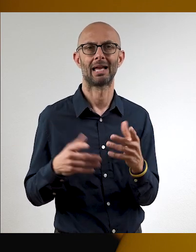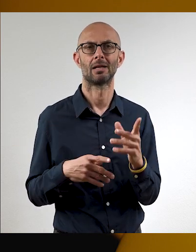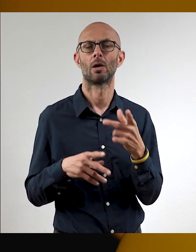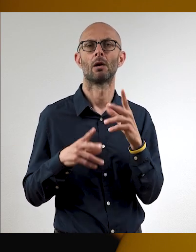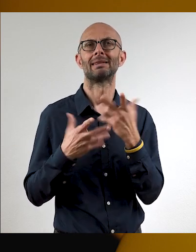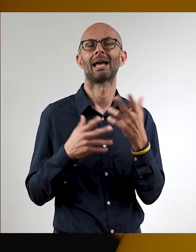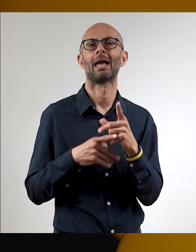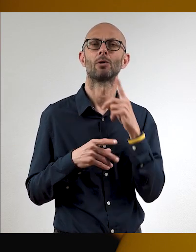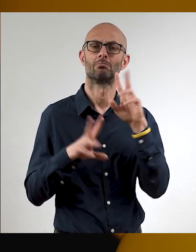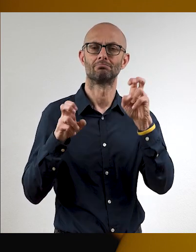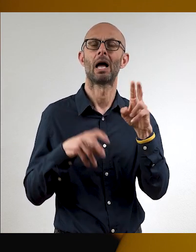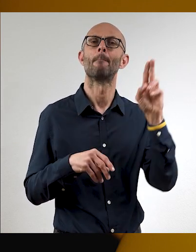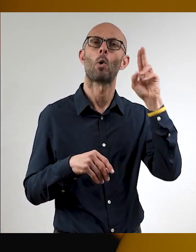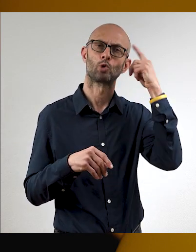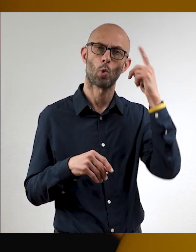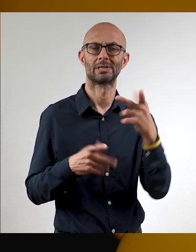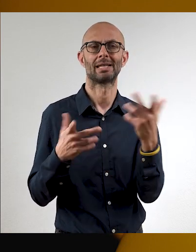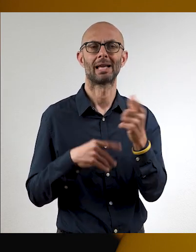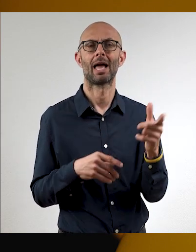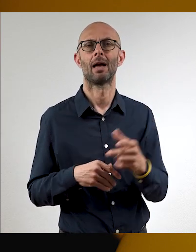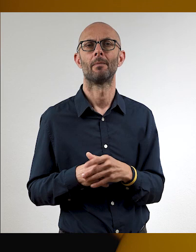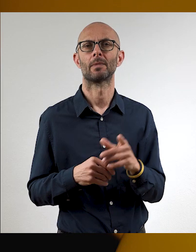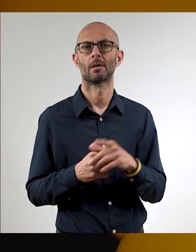obstajajo neke modrosti, recimo, ali pa nekaj, ne,